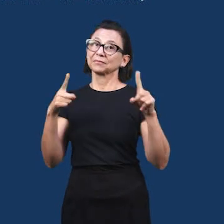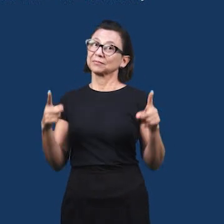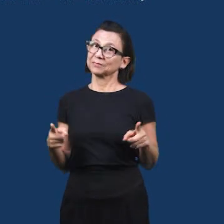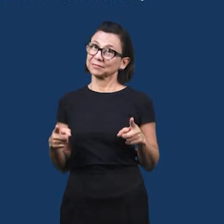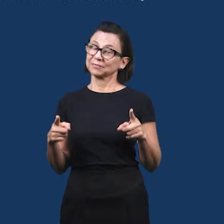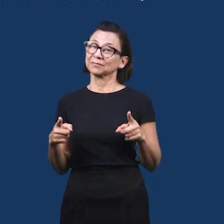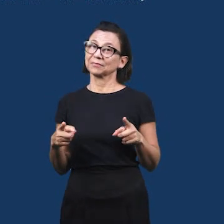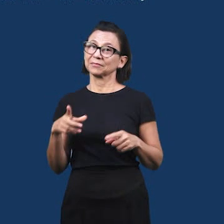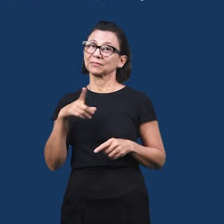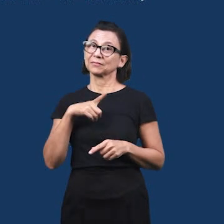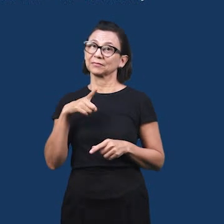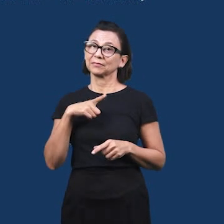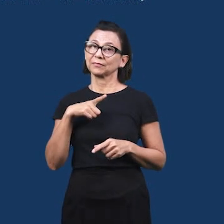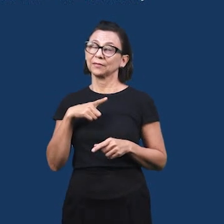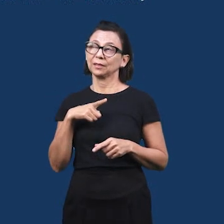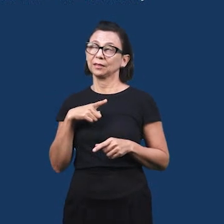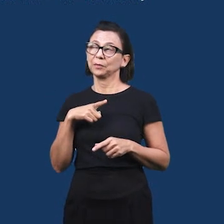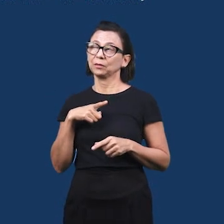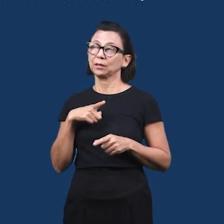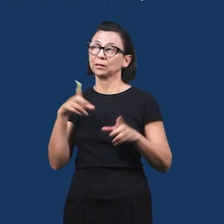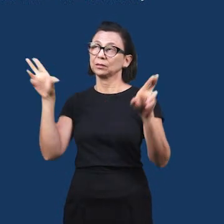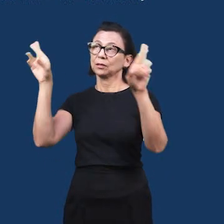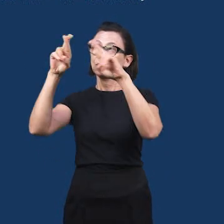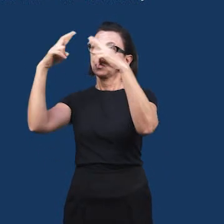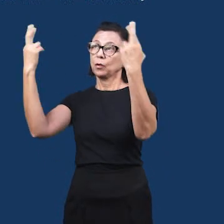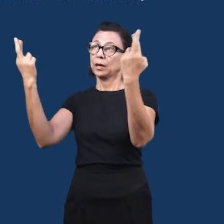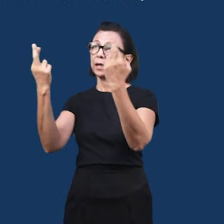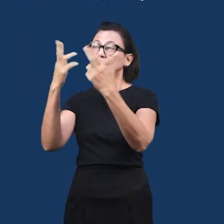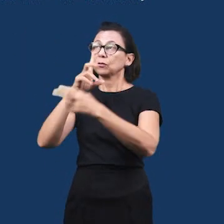ни произошло на этой земле,